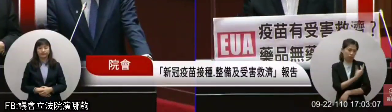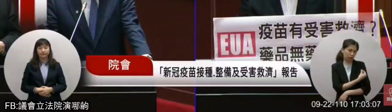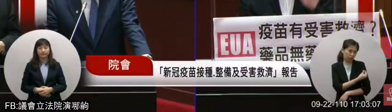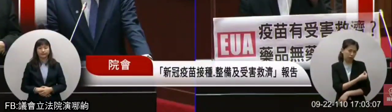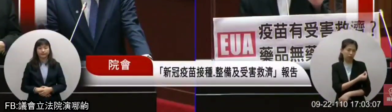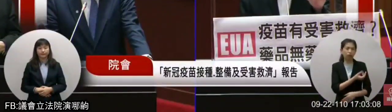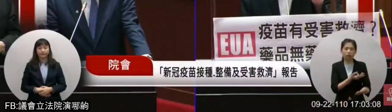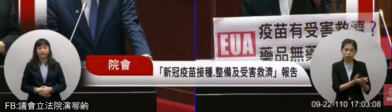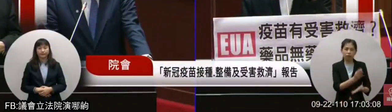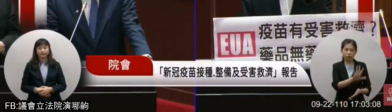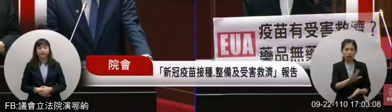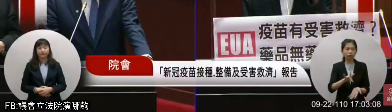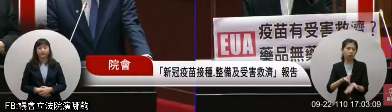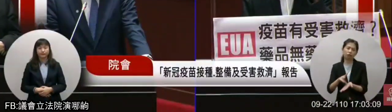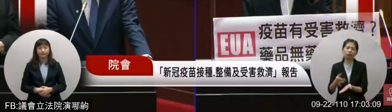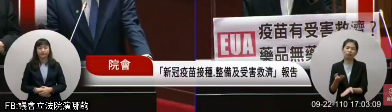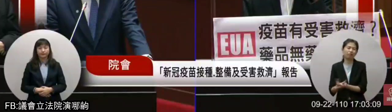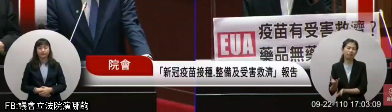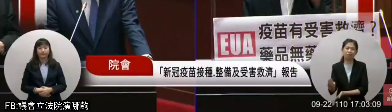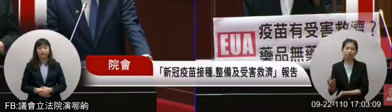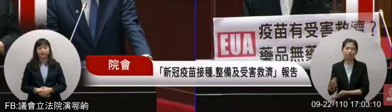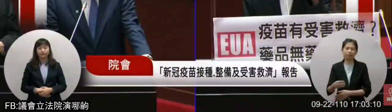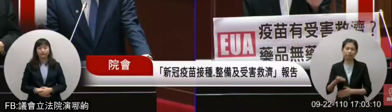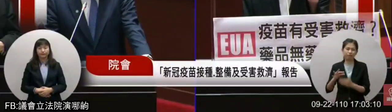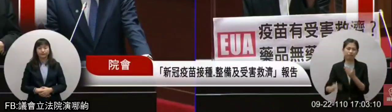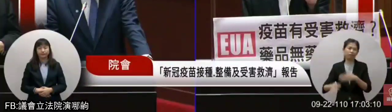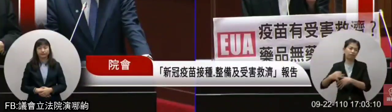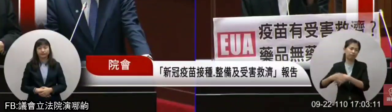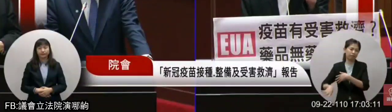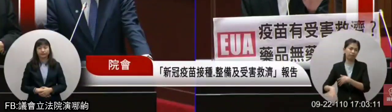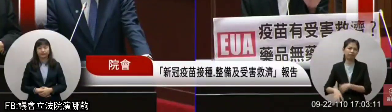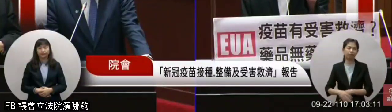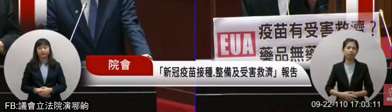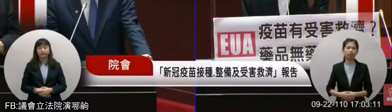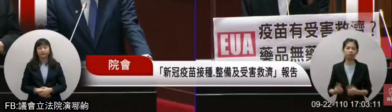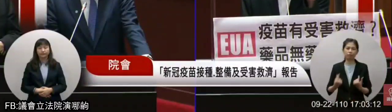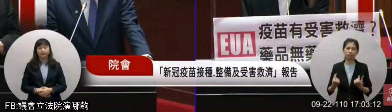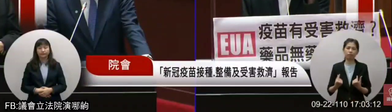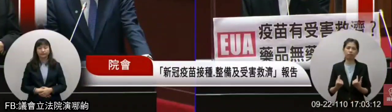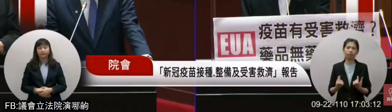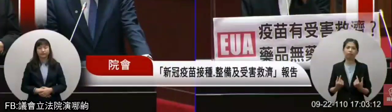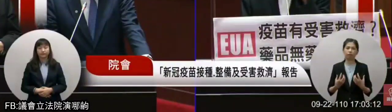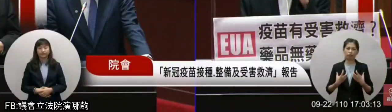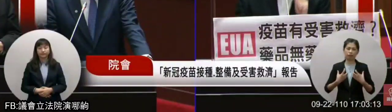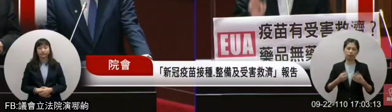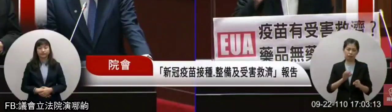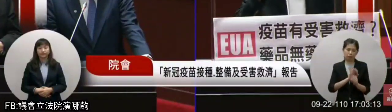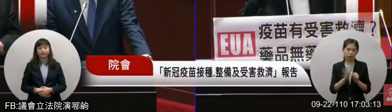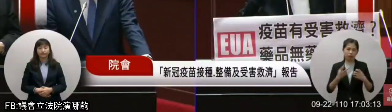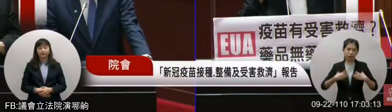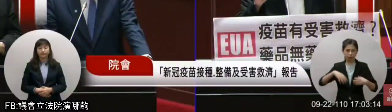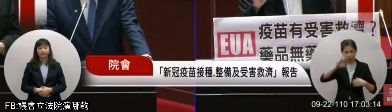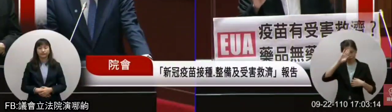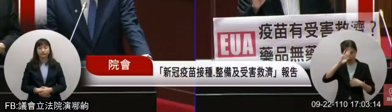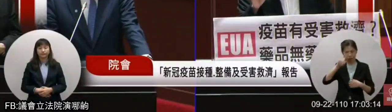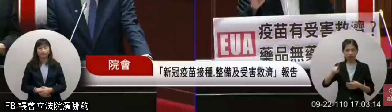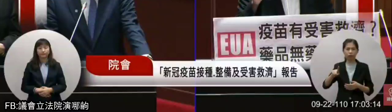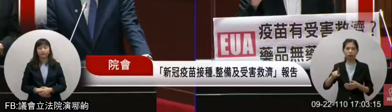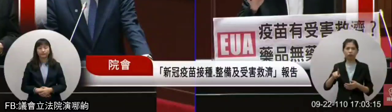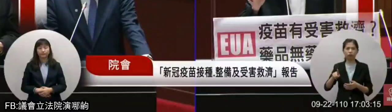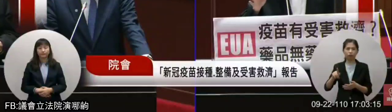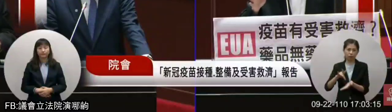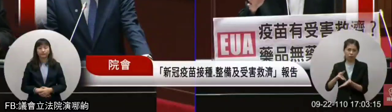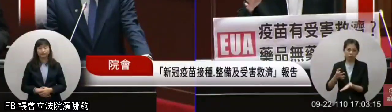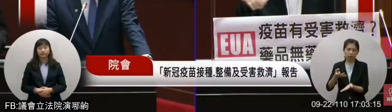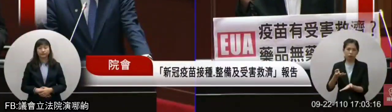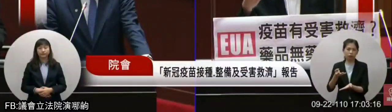济，药物没有，对抗武汉肺炎的药物我目前没有看到。部长说有保险或什